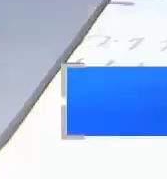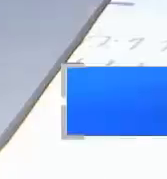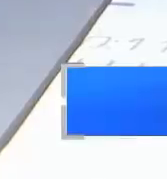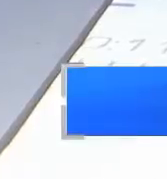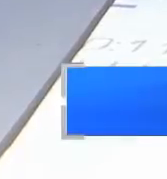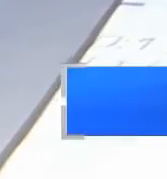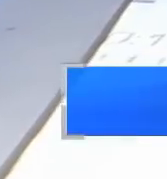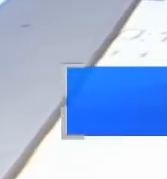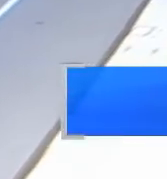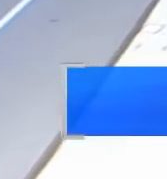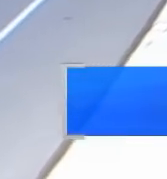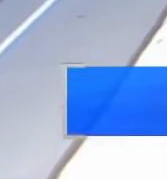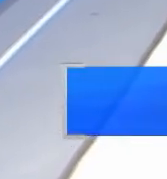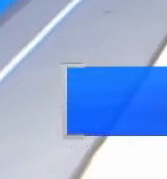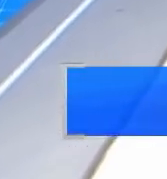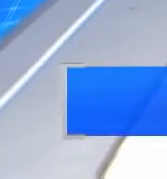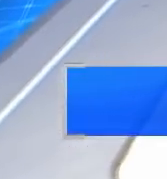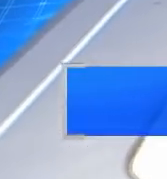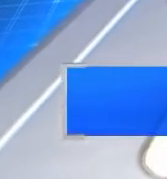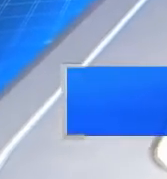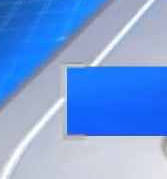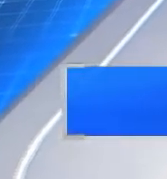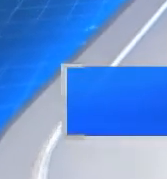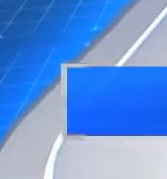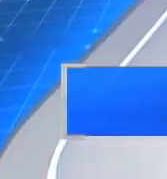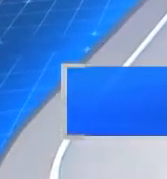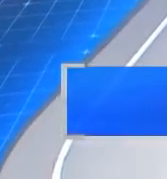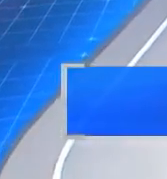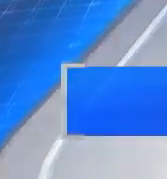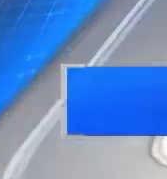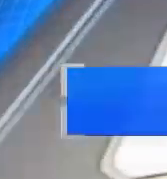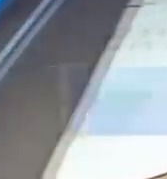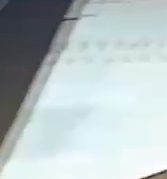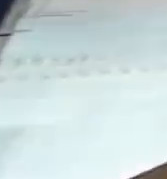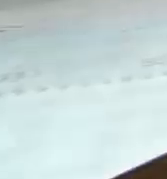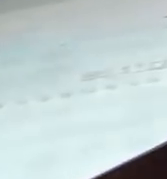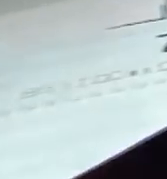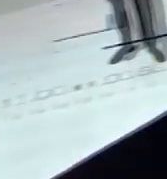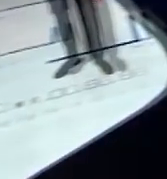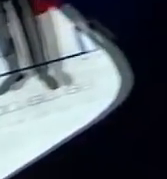Pilipino. Sama-sama tayong magiging saksi!